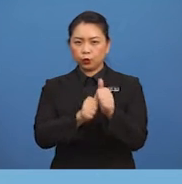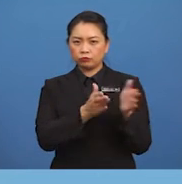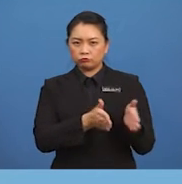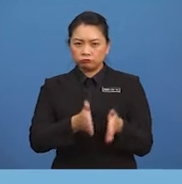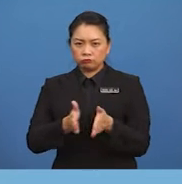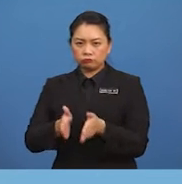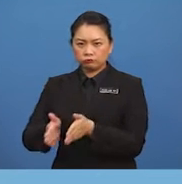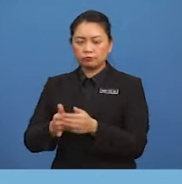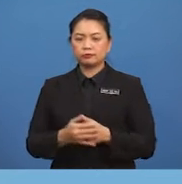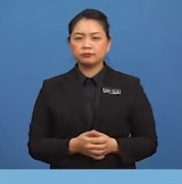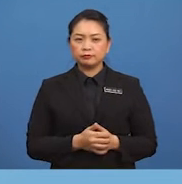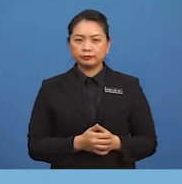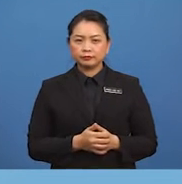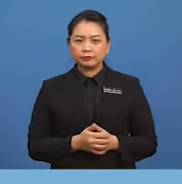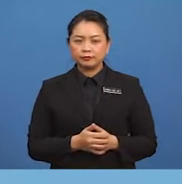mengikut urutan.